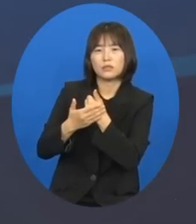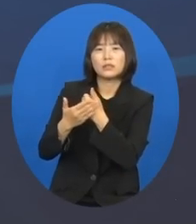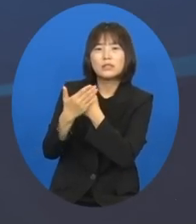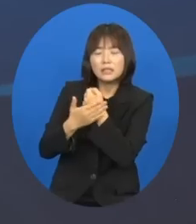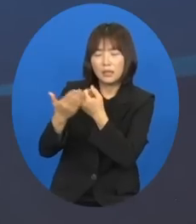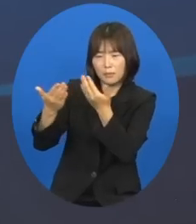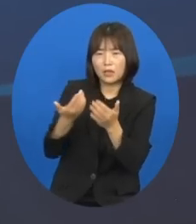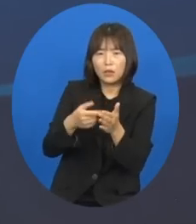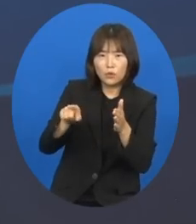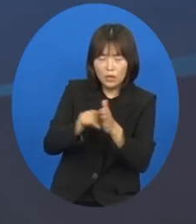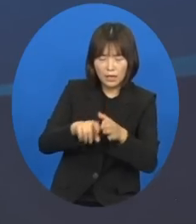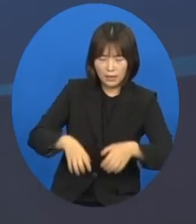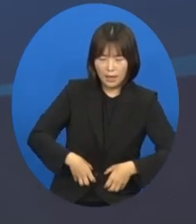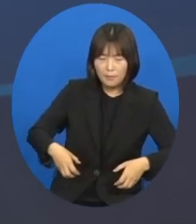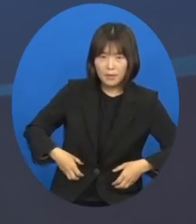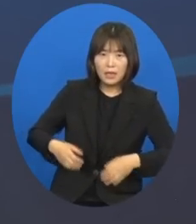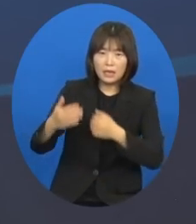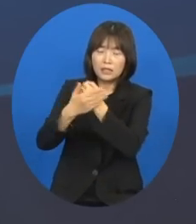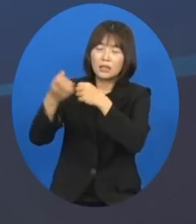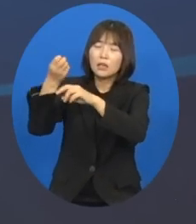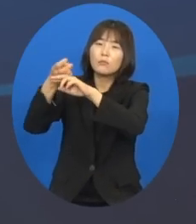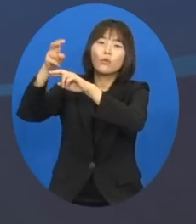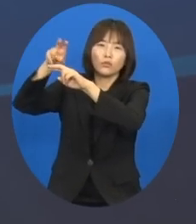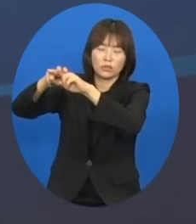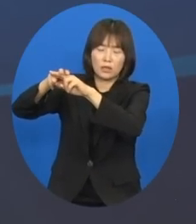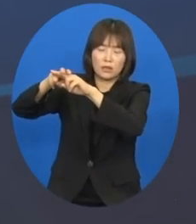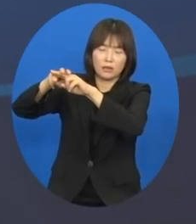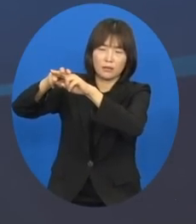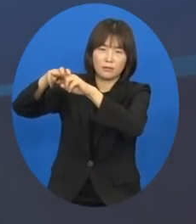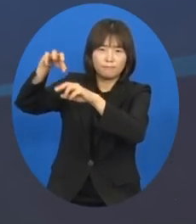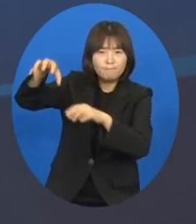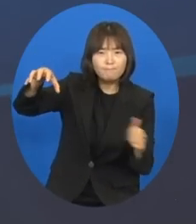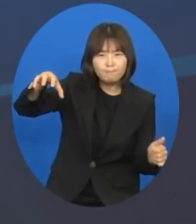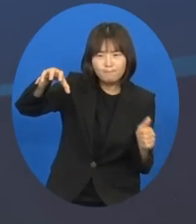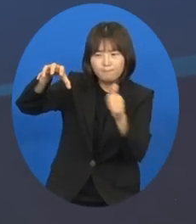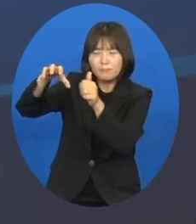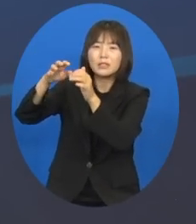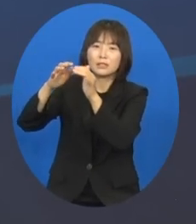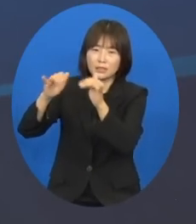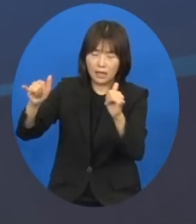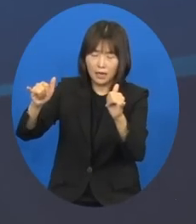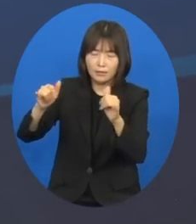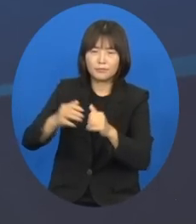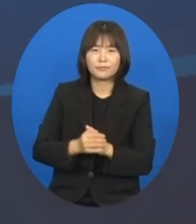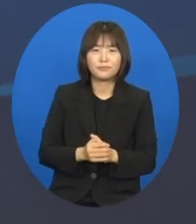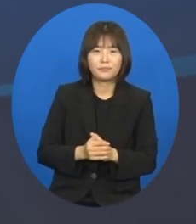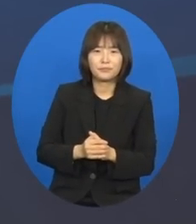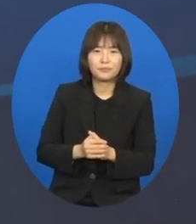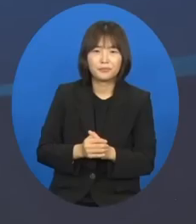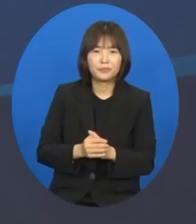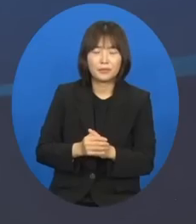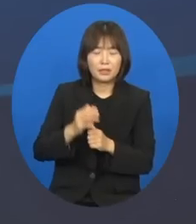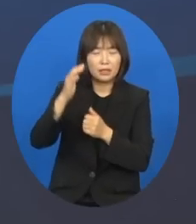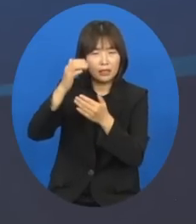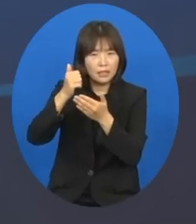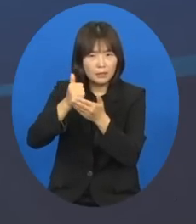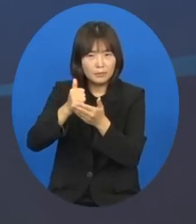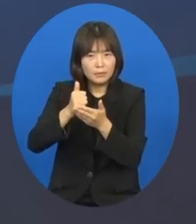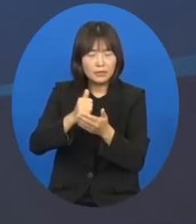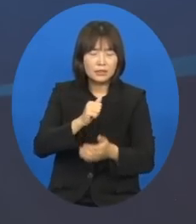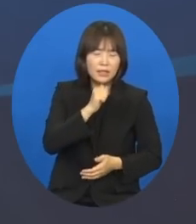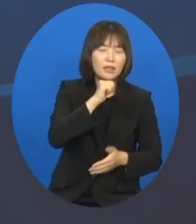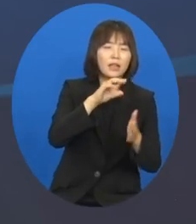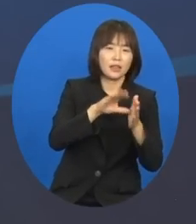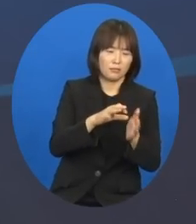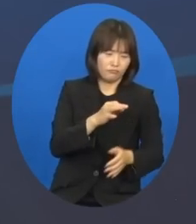하나님이 때를 따라 돕는 은혜 우울할 때는 기쁨의 은혜 가난할 때는 부유의 은혜